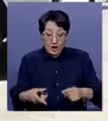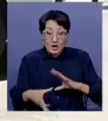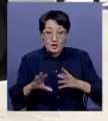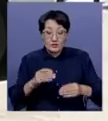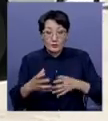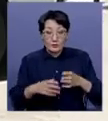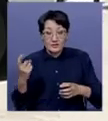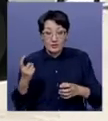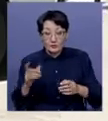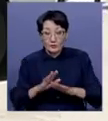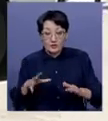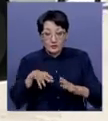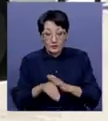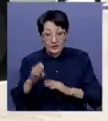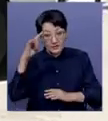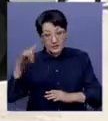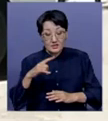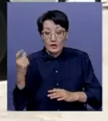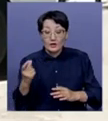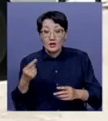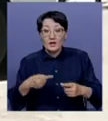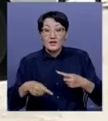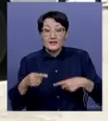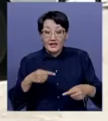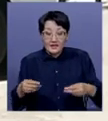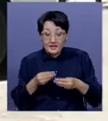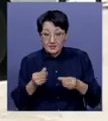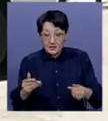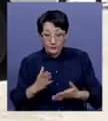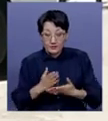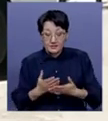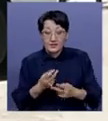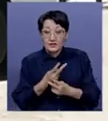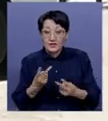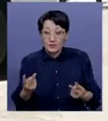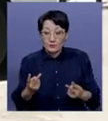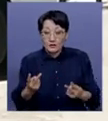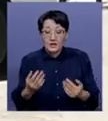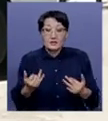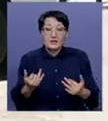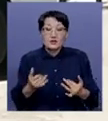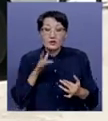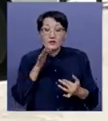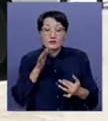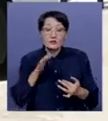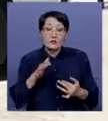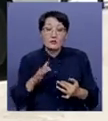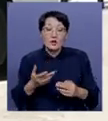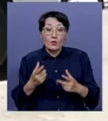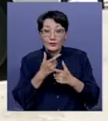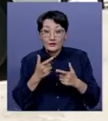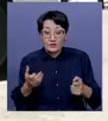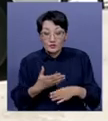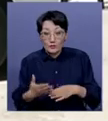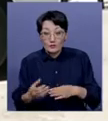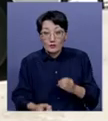әлем экономикасына ғана емес, сонымен қатар Қазақстанға да кері әсер ететіндігі анық. Егер де қарап отыратын болсақ, қазір кезде осы мәліметтен кейін